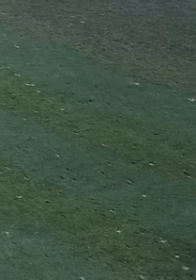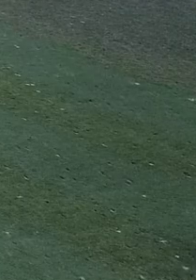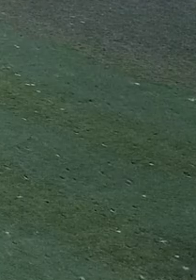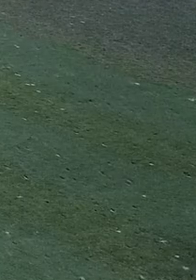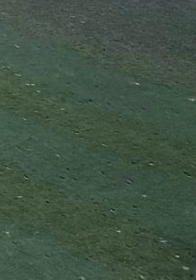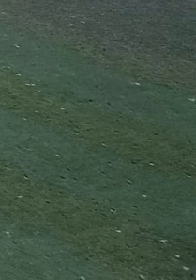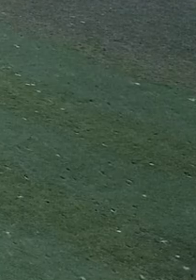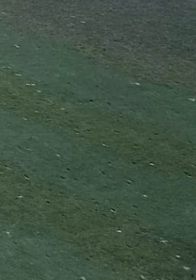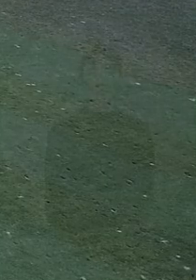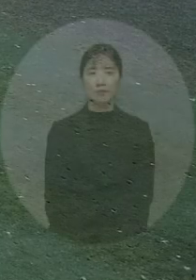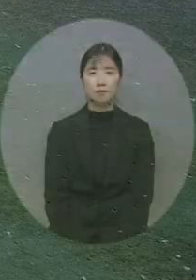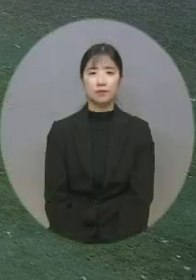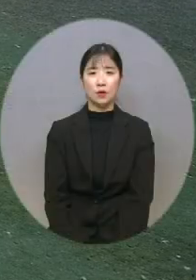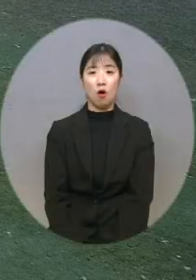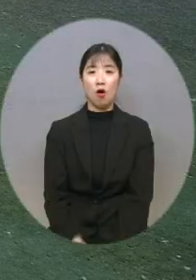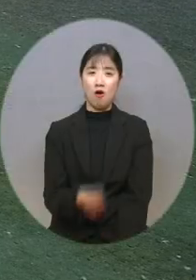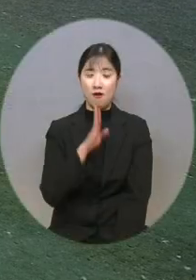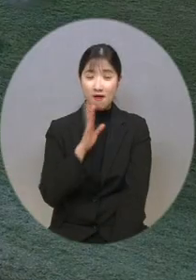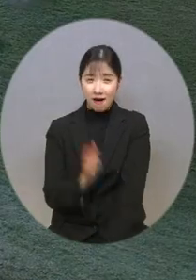어, 좋다! 어, 나이스!